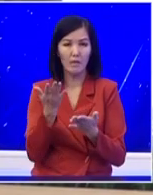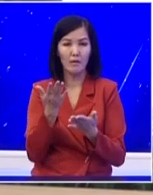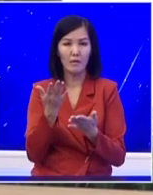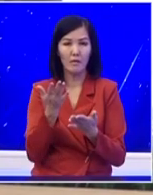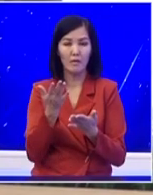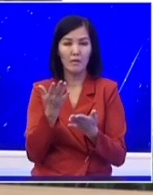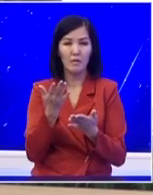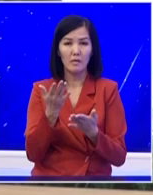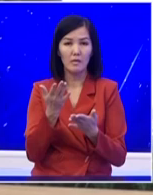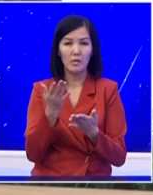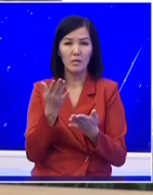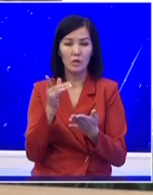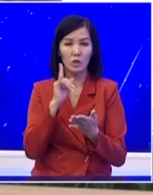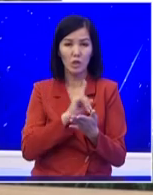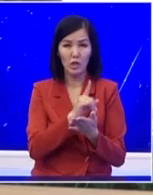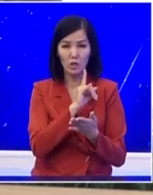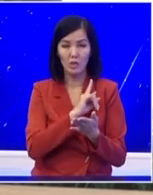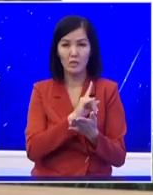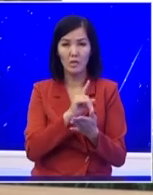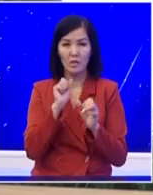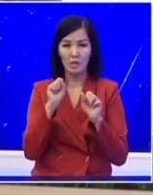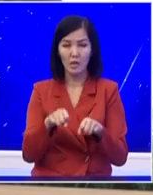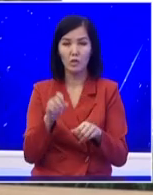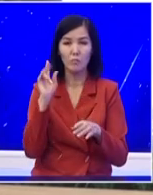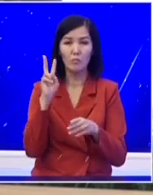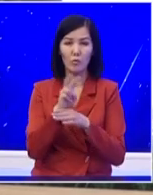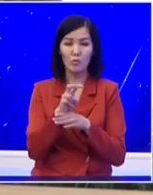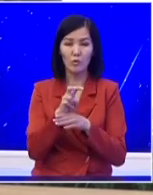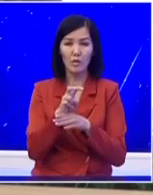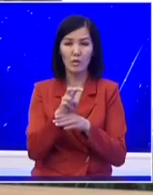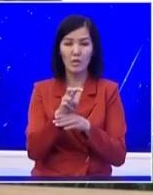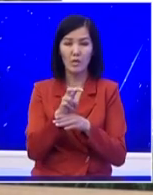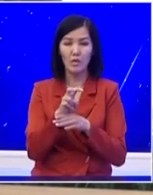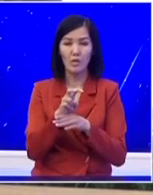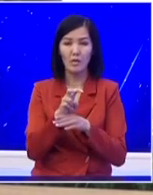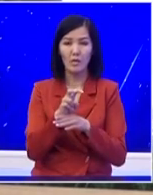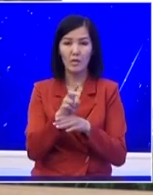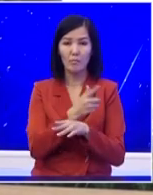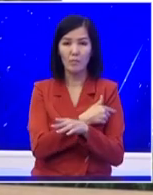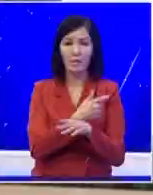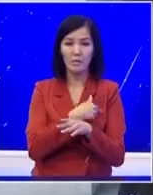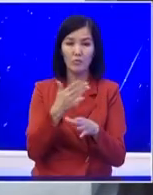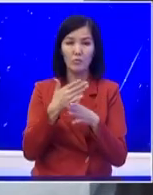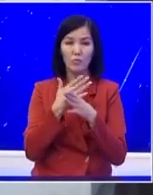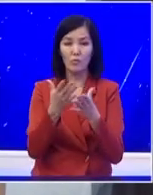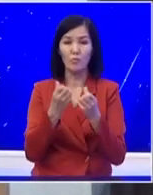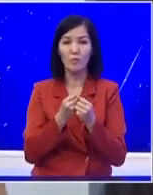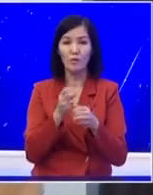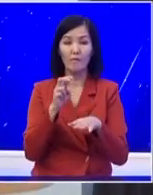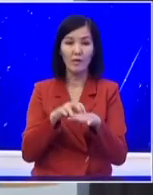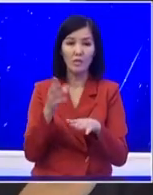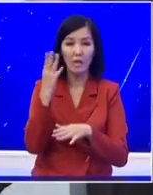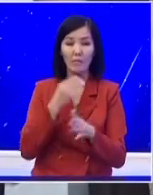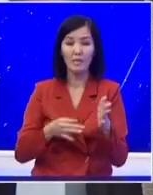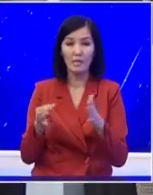жизненным показаниям также могут обращаться граждане за медицинской помощью. Врачи Алматинской